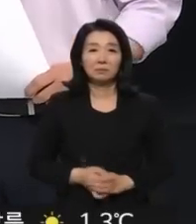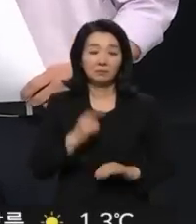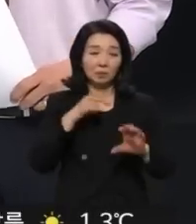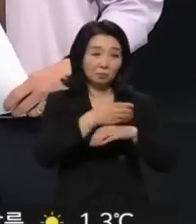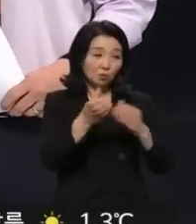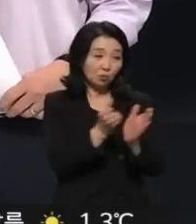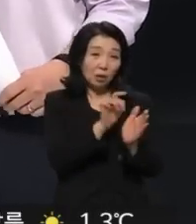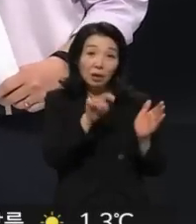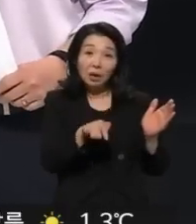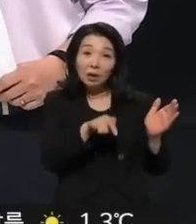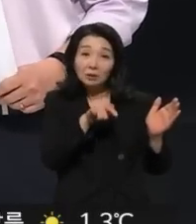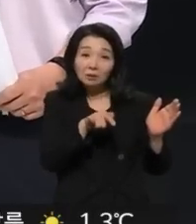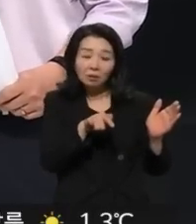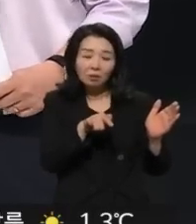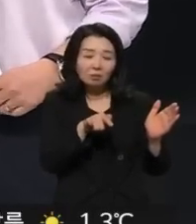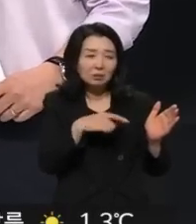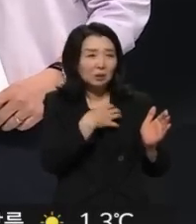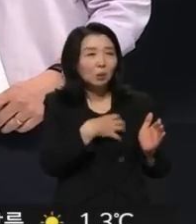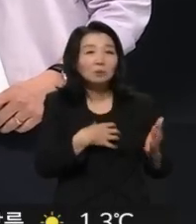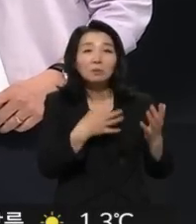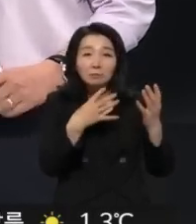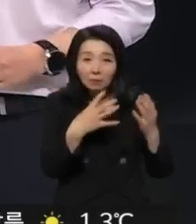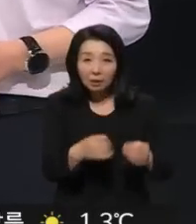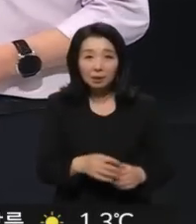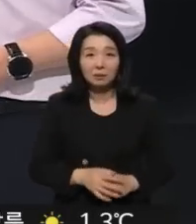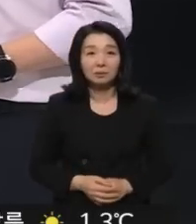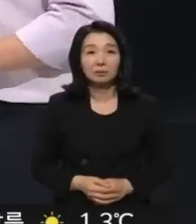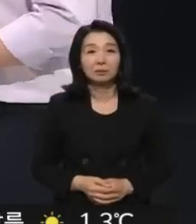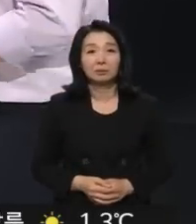민주당 내에서도 우려의 목소리가 나왔습니다.